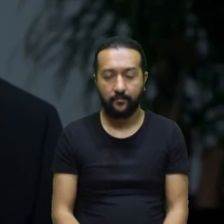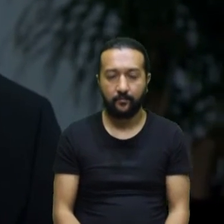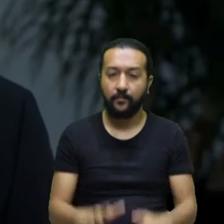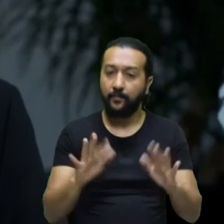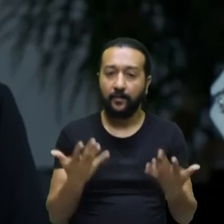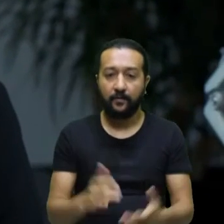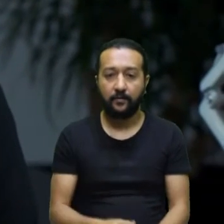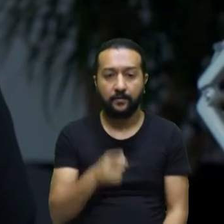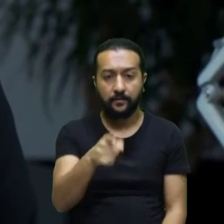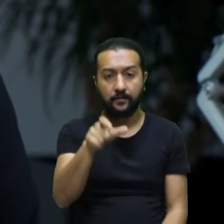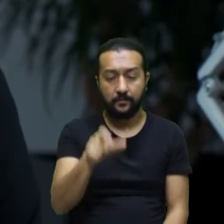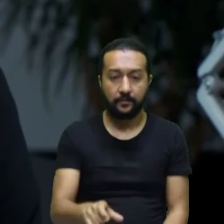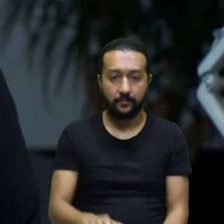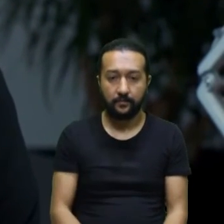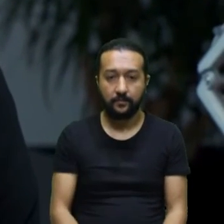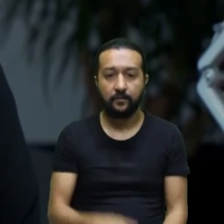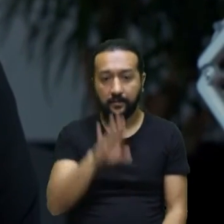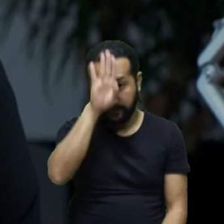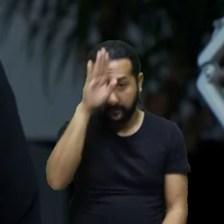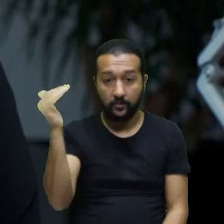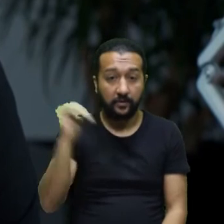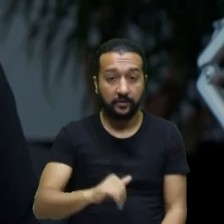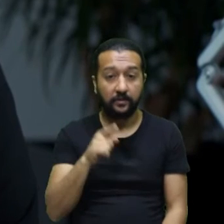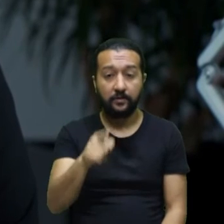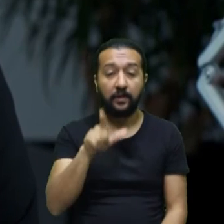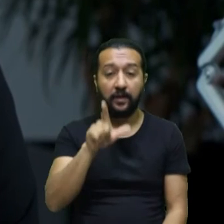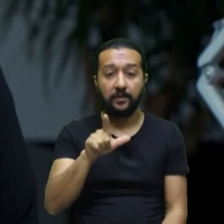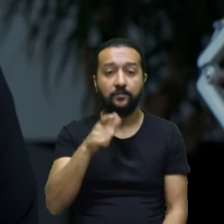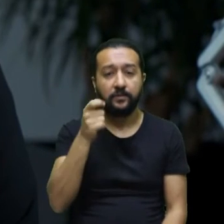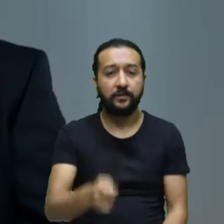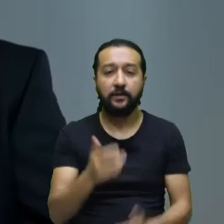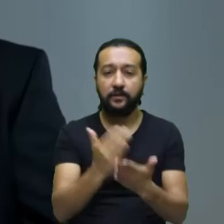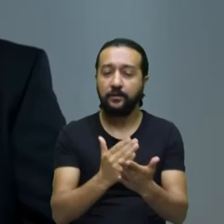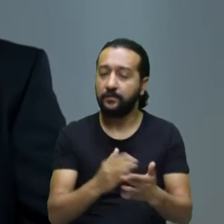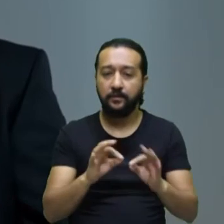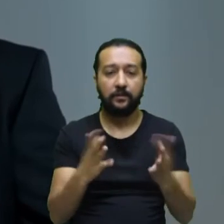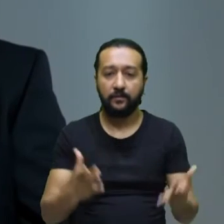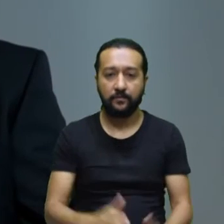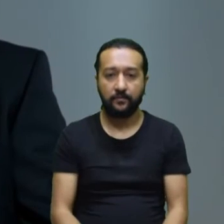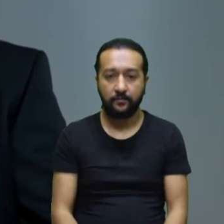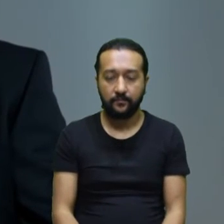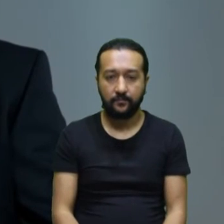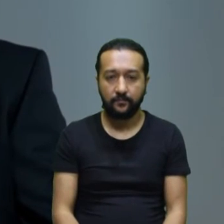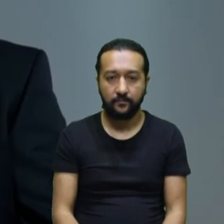Peki sizin İstanbul'a gelmenizi gerektiren şartlar nedir?